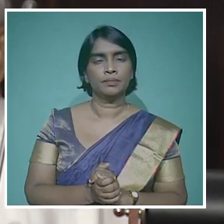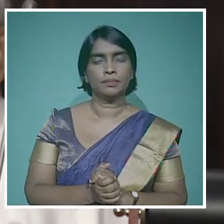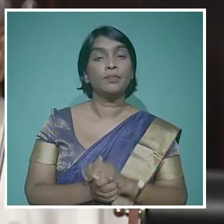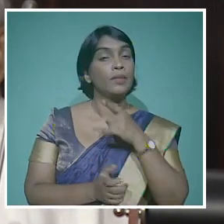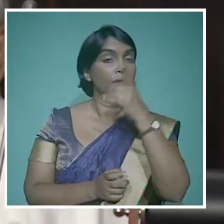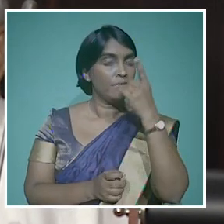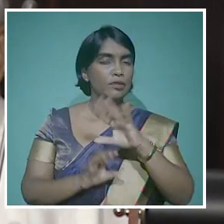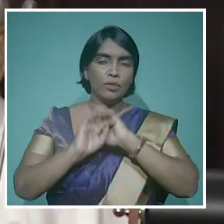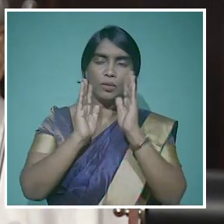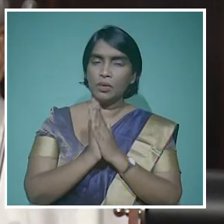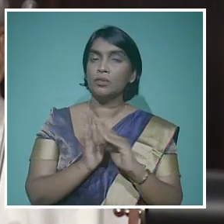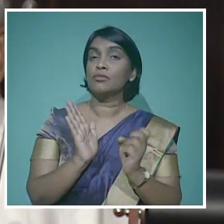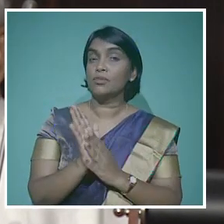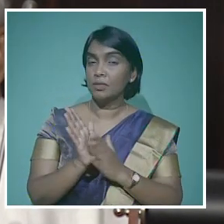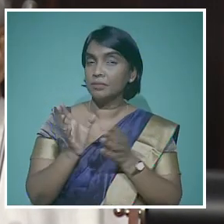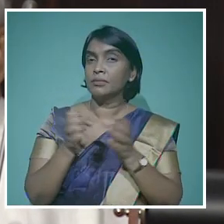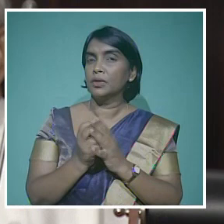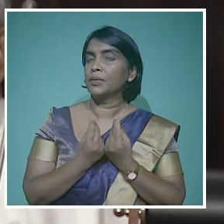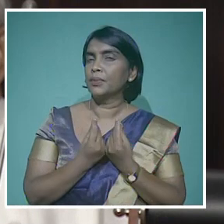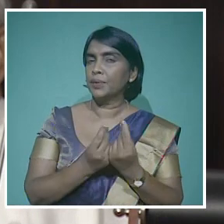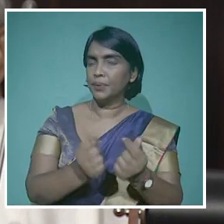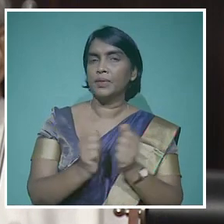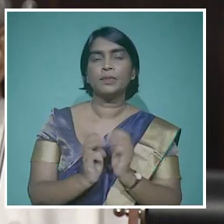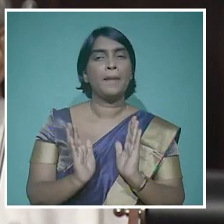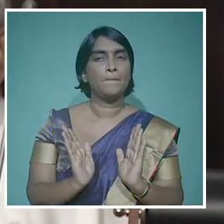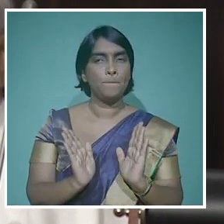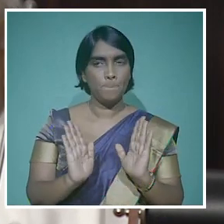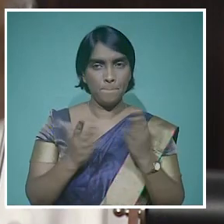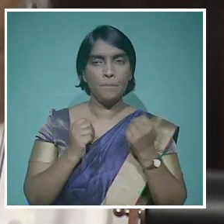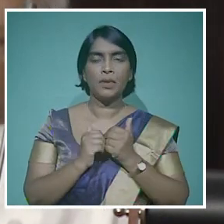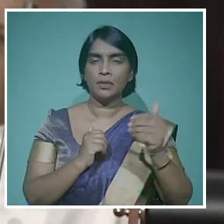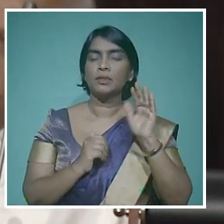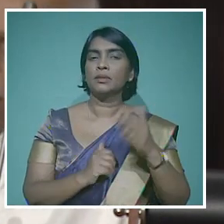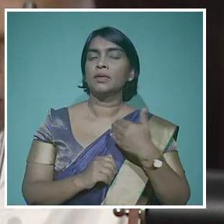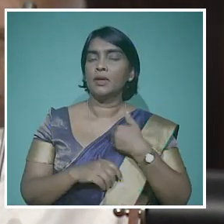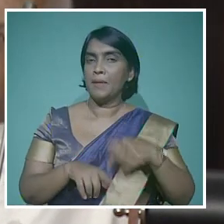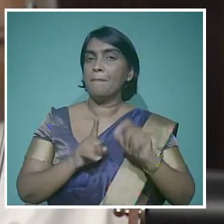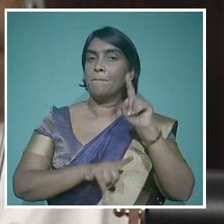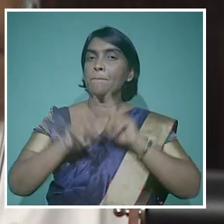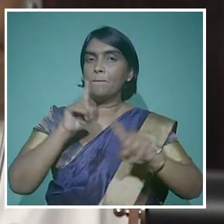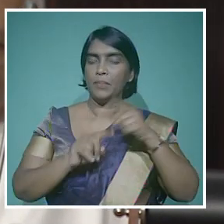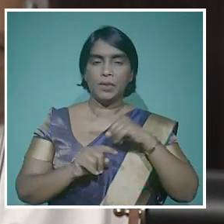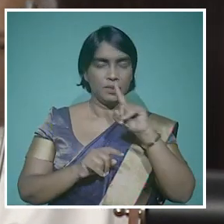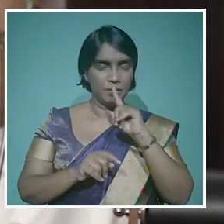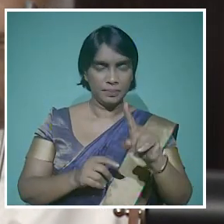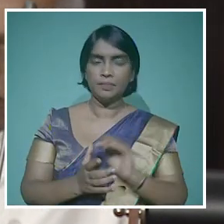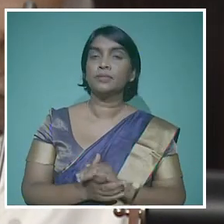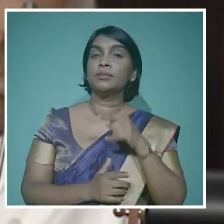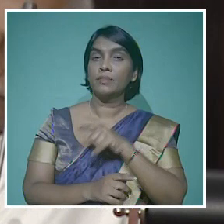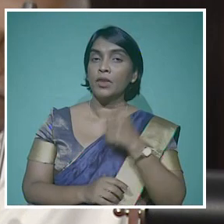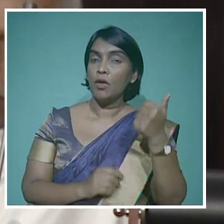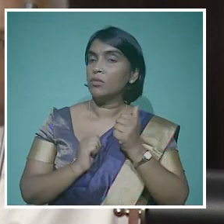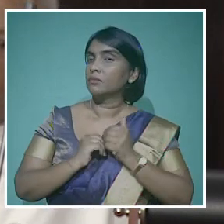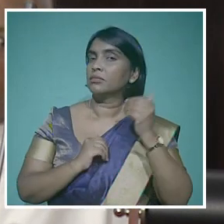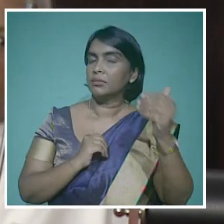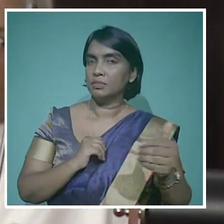ඒ නිසා සියලු කාරක සභා කඩිනමින් ක්‍රියාවට නංවන ලෙස මම මේ පාර්ලිමේන්තුවෙන් ඉල්ලා සිටිනවා. එවිට අලුත්